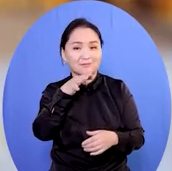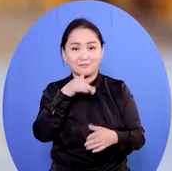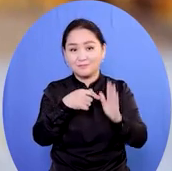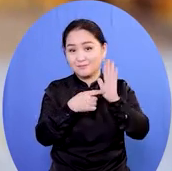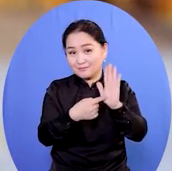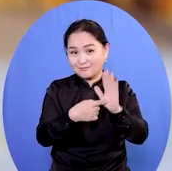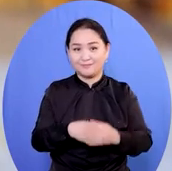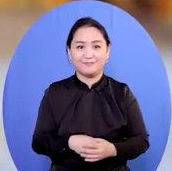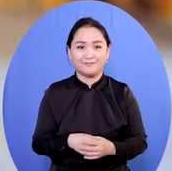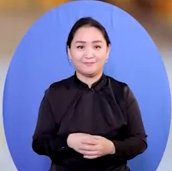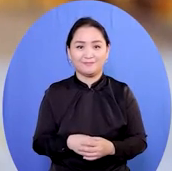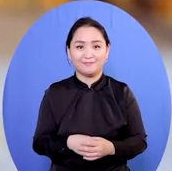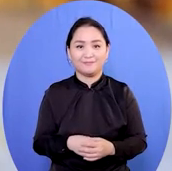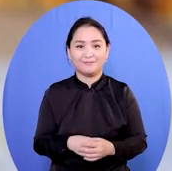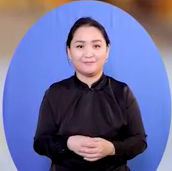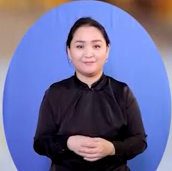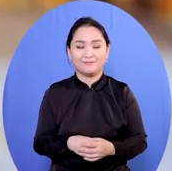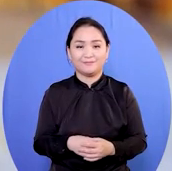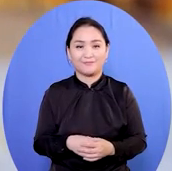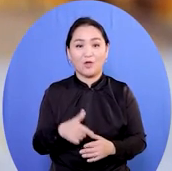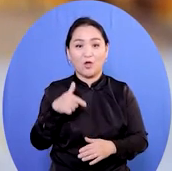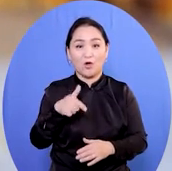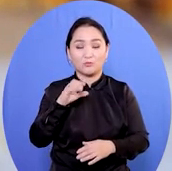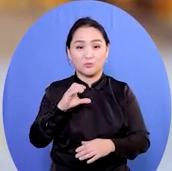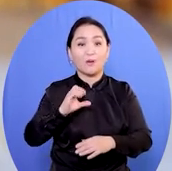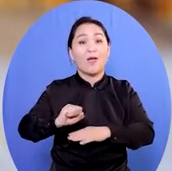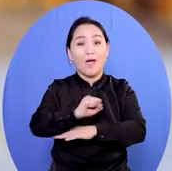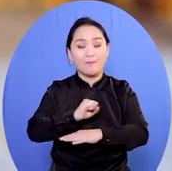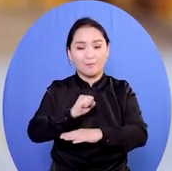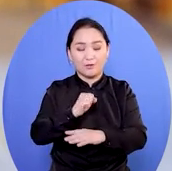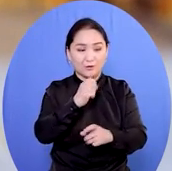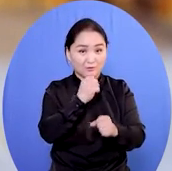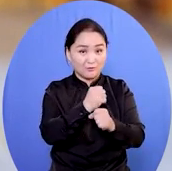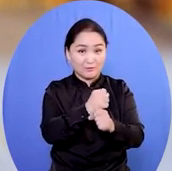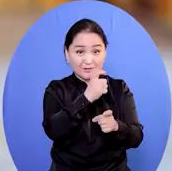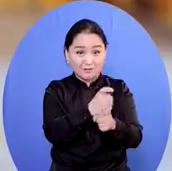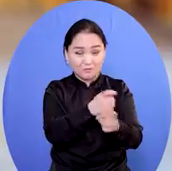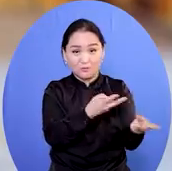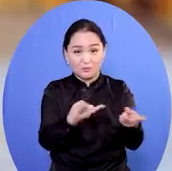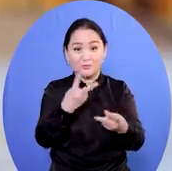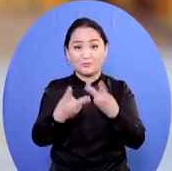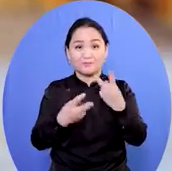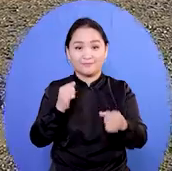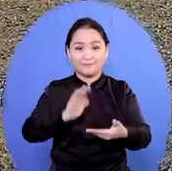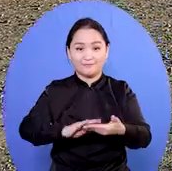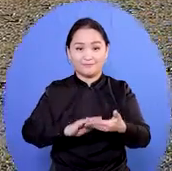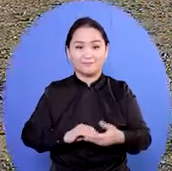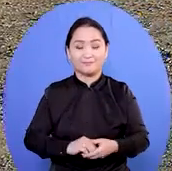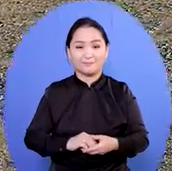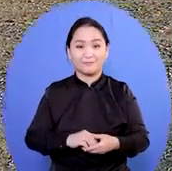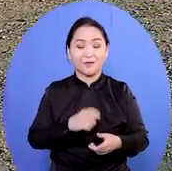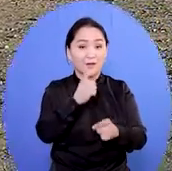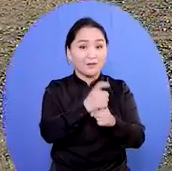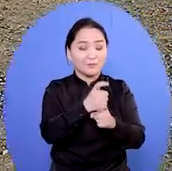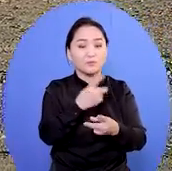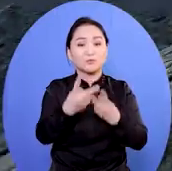хамгийн залуу нь гэдгээрээ онцлогтой юм а. Ингээд Говьсүмбэр аймгийн хөдөлмөр халамжийн үйлчилгээний газрын үйл ажиллагаатай одоо танилцъя.